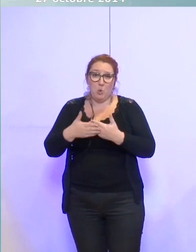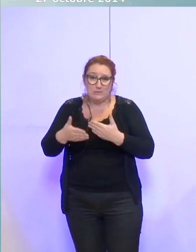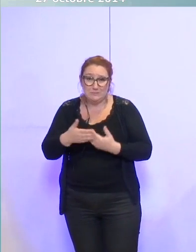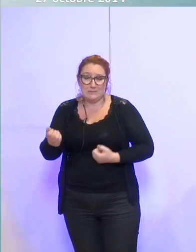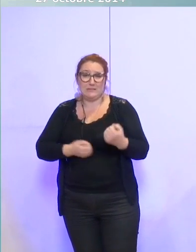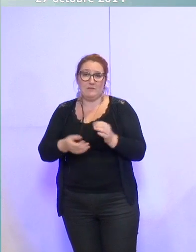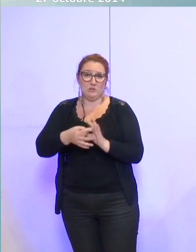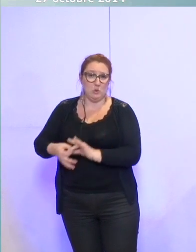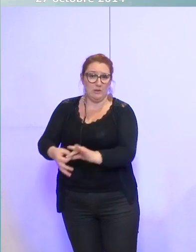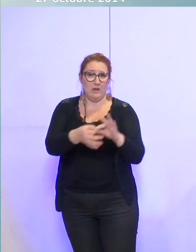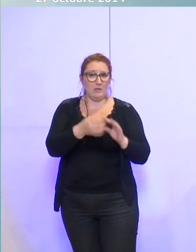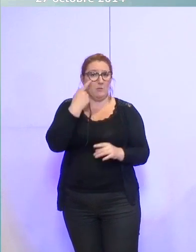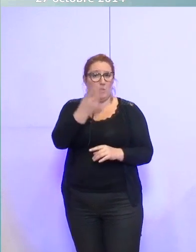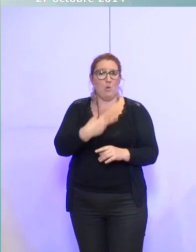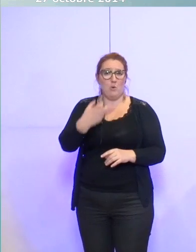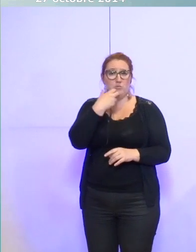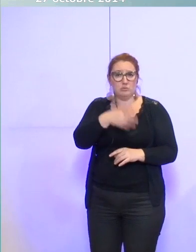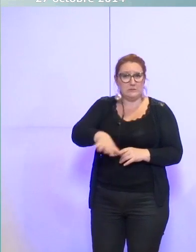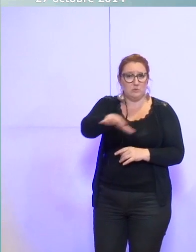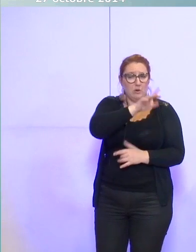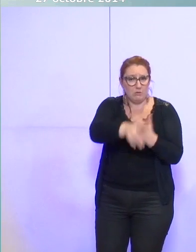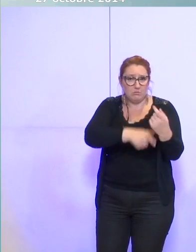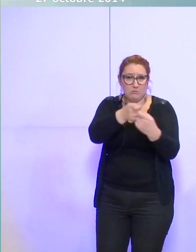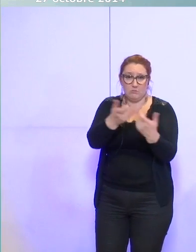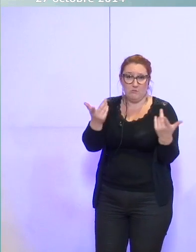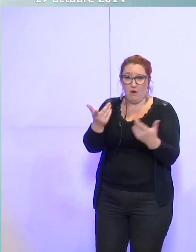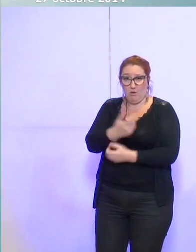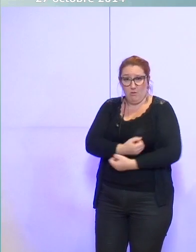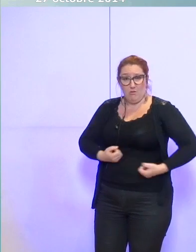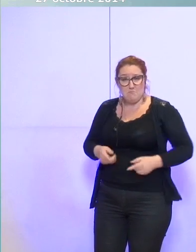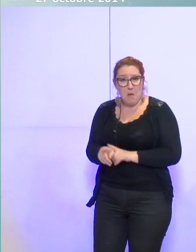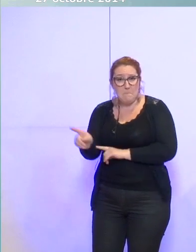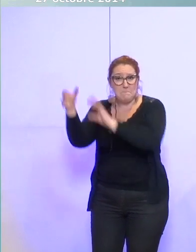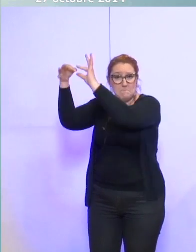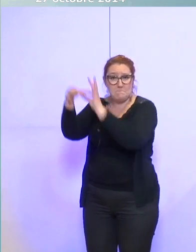mettre en œuvre pour nos concitoyens. Cette mobilisation générale